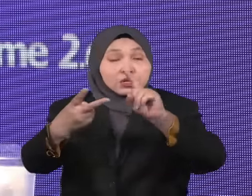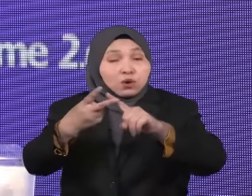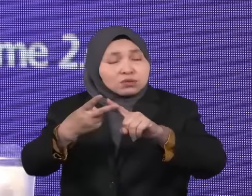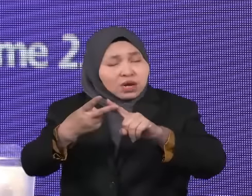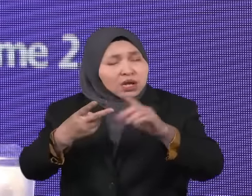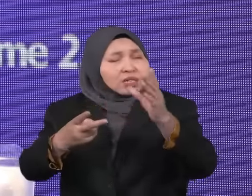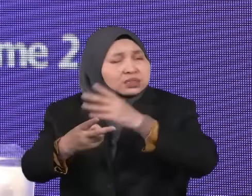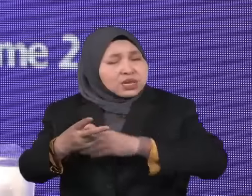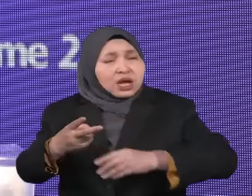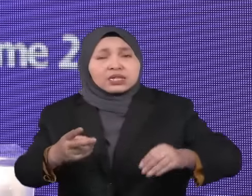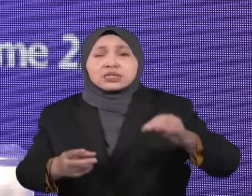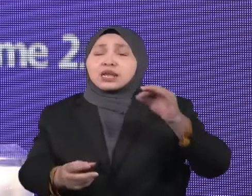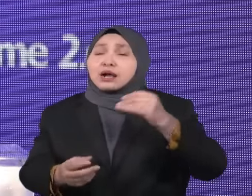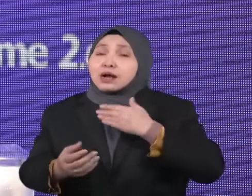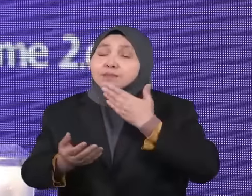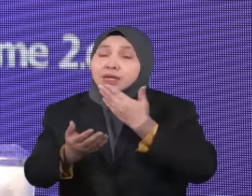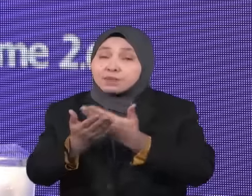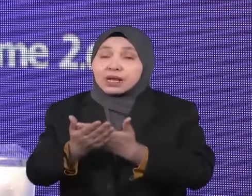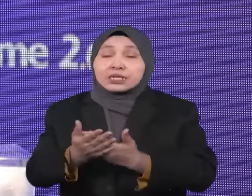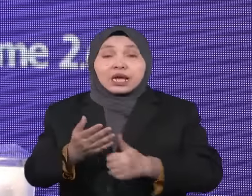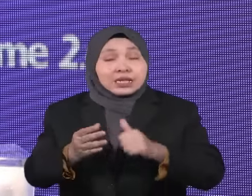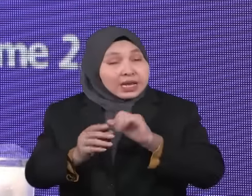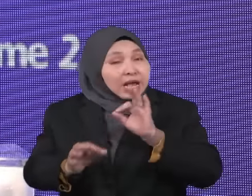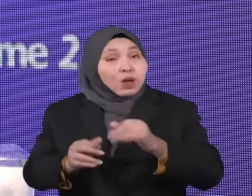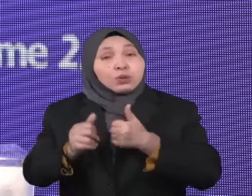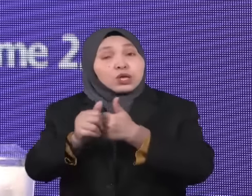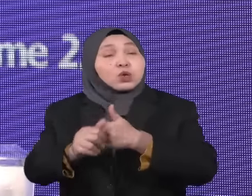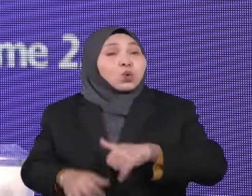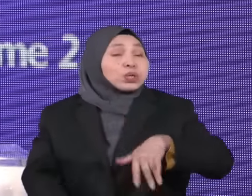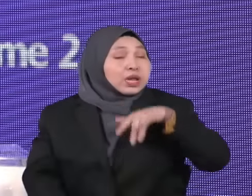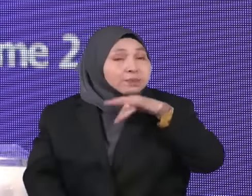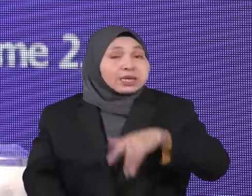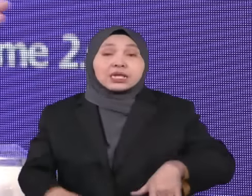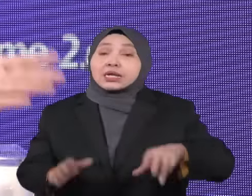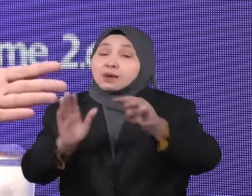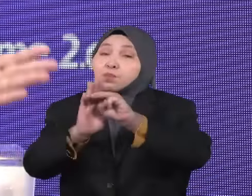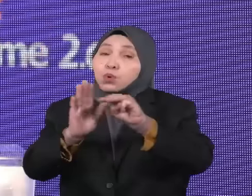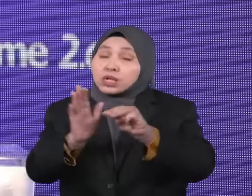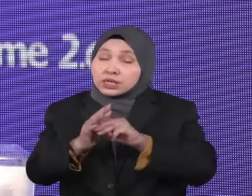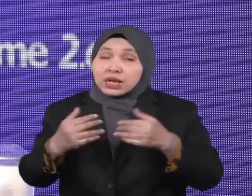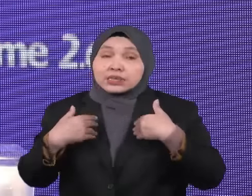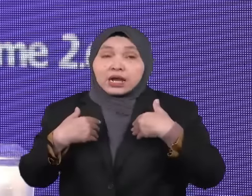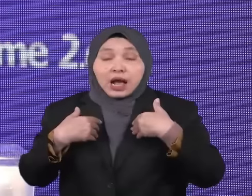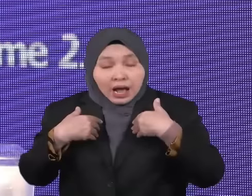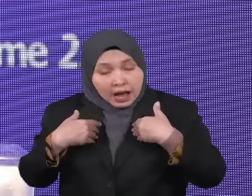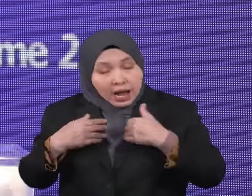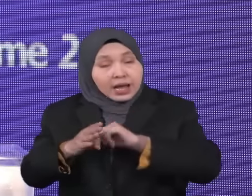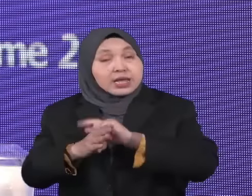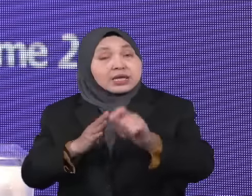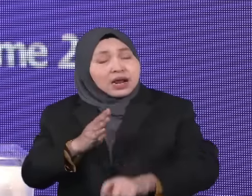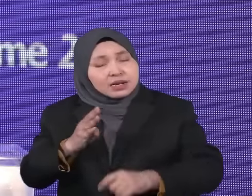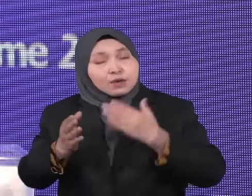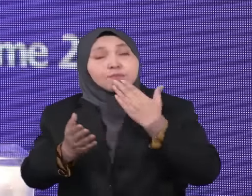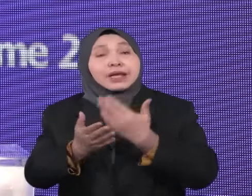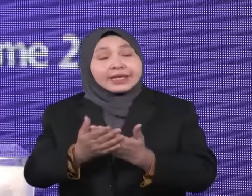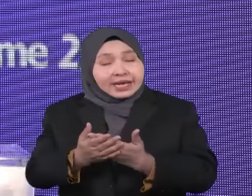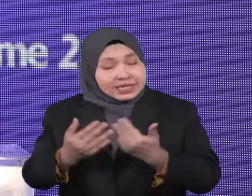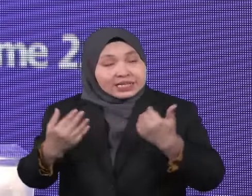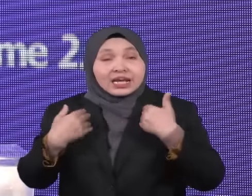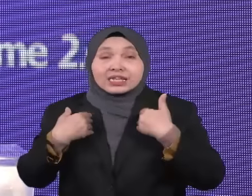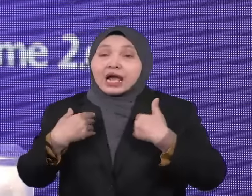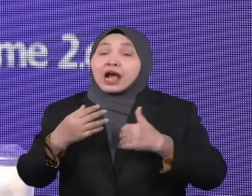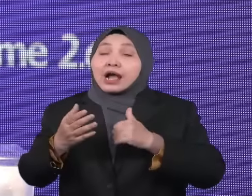akhirati hasanah, kalau ikut Nabi dengan role model yang ada, insyaAllah akhirat hasanah, Ustaz. Betul. Ya, di mana hasanah di